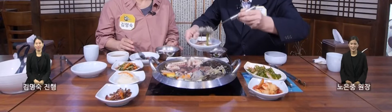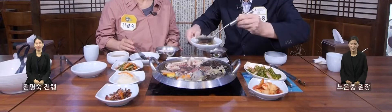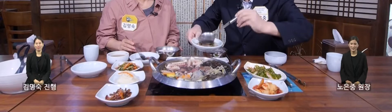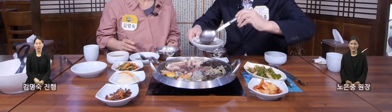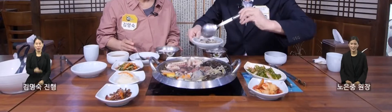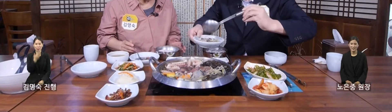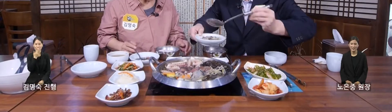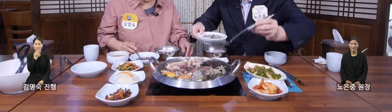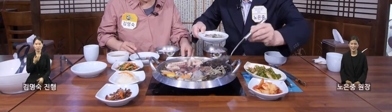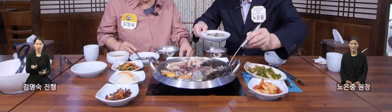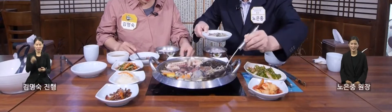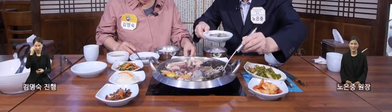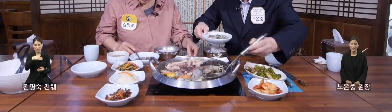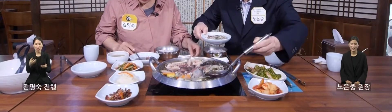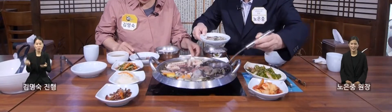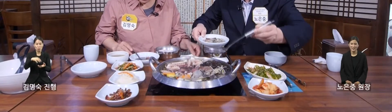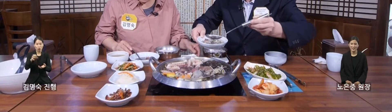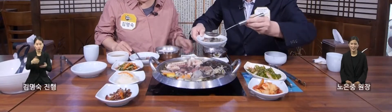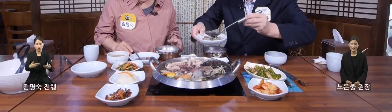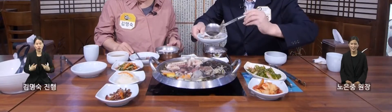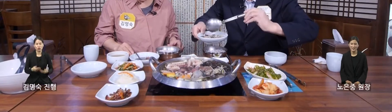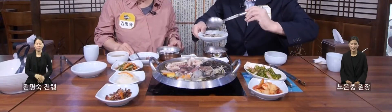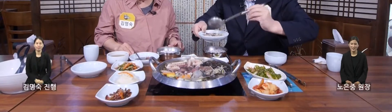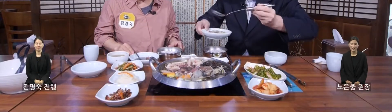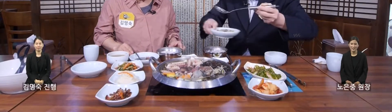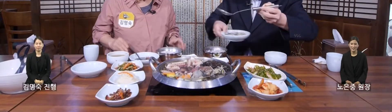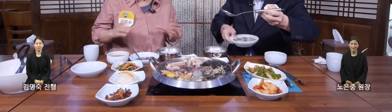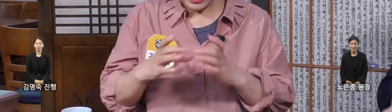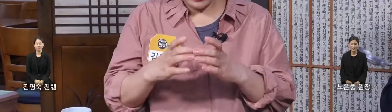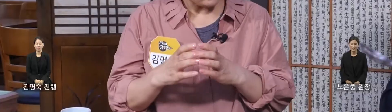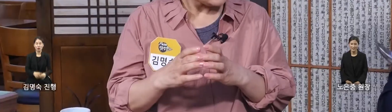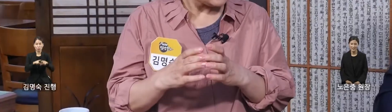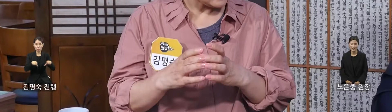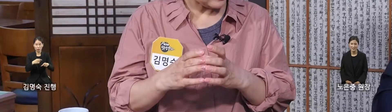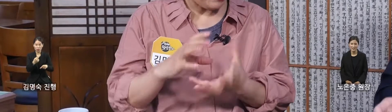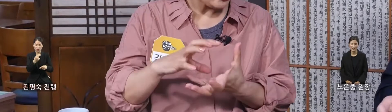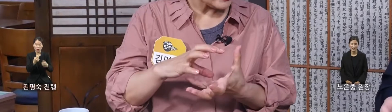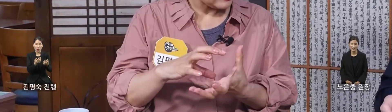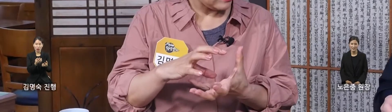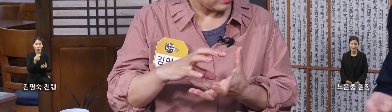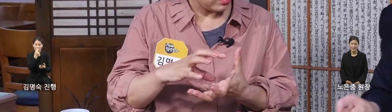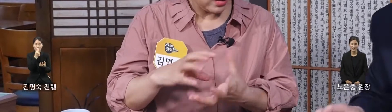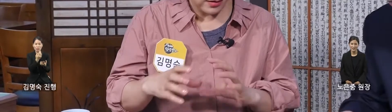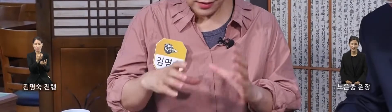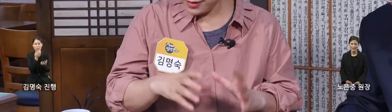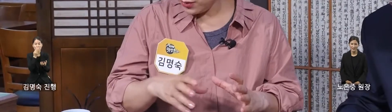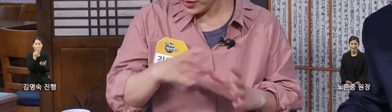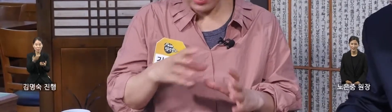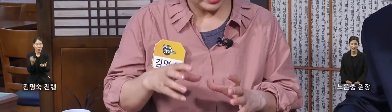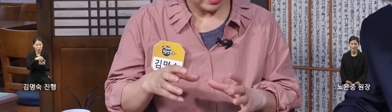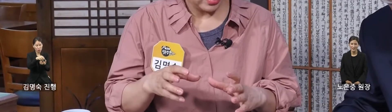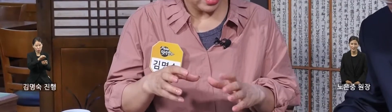그때그때 밥을 그냥 툭툭 퍼서 이렇게 주시네. 예. 보통 이제 밥 공기 이렇게 다 퍼놓잖아요. 네. 근데